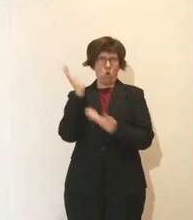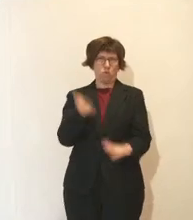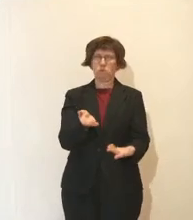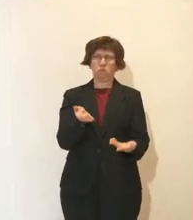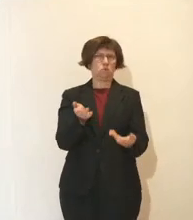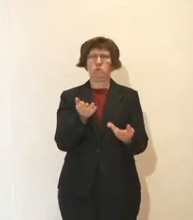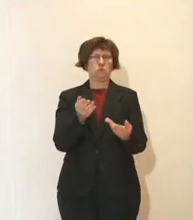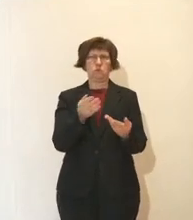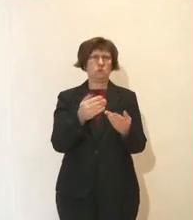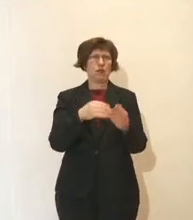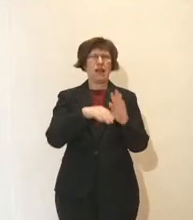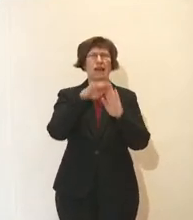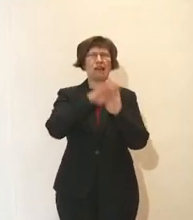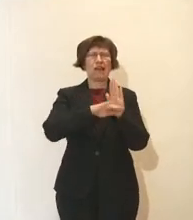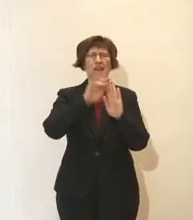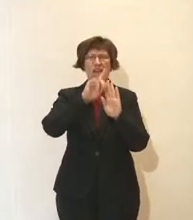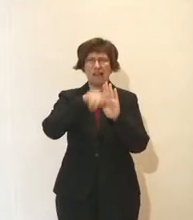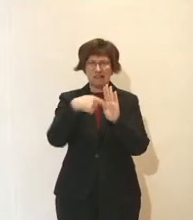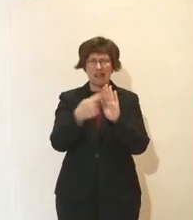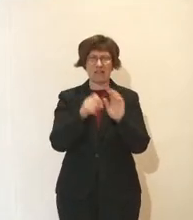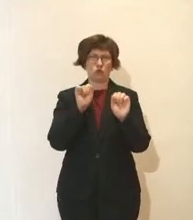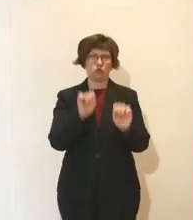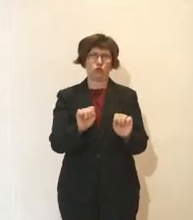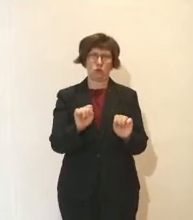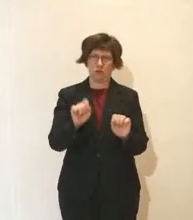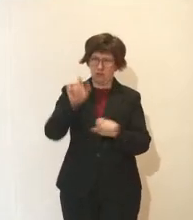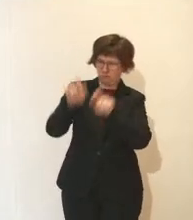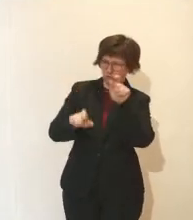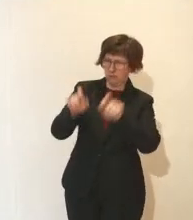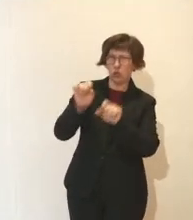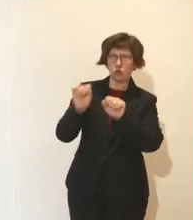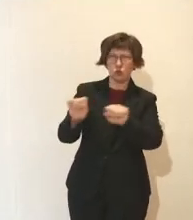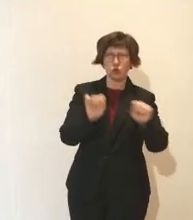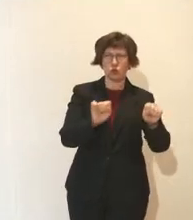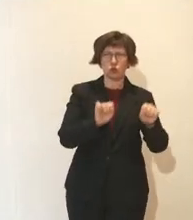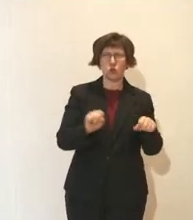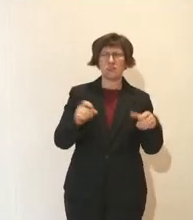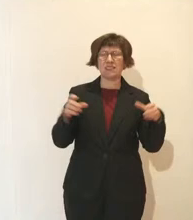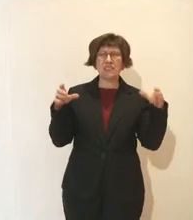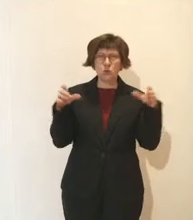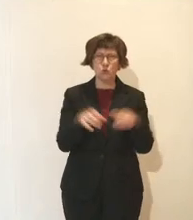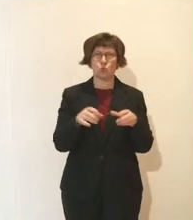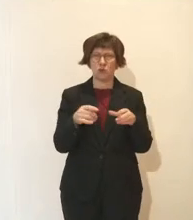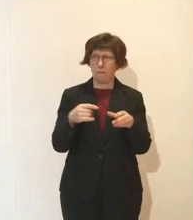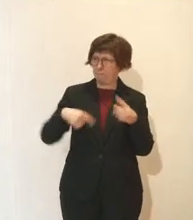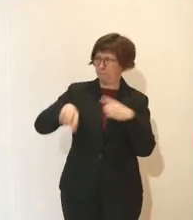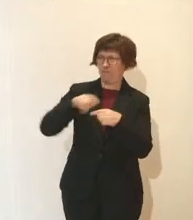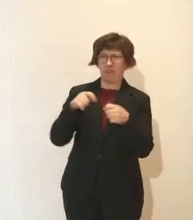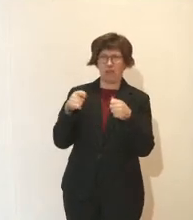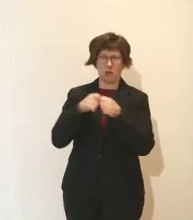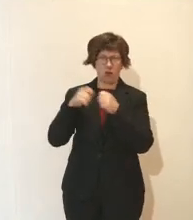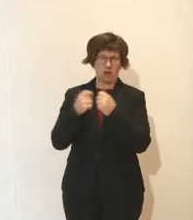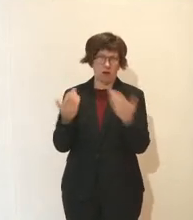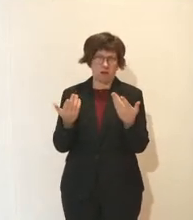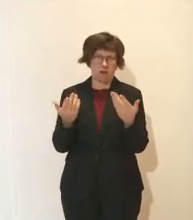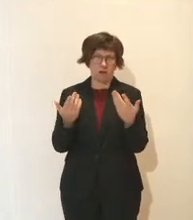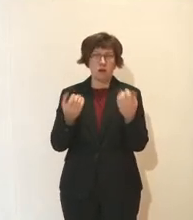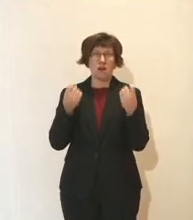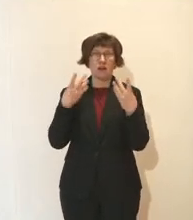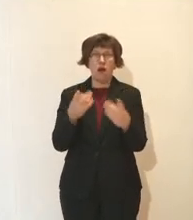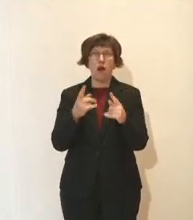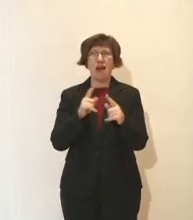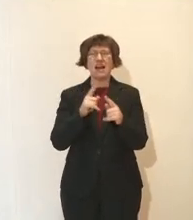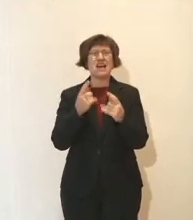dienen den nächsten zu schützen die liebsten diejenigen mit denen man etwas zu tun hat und eins ist klar nicht